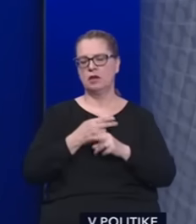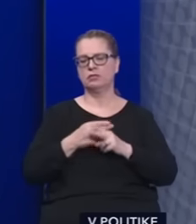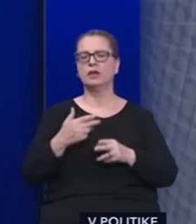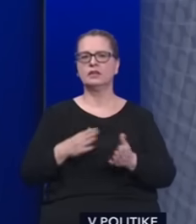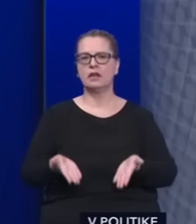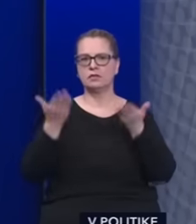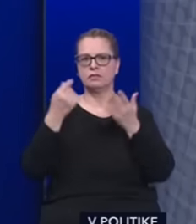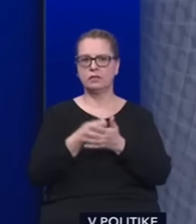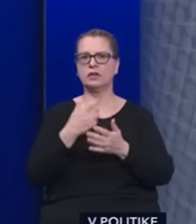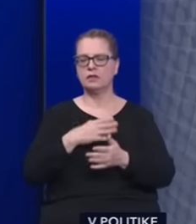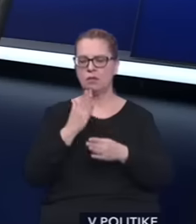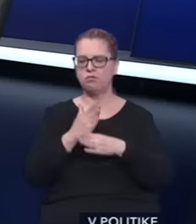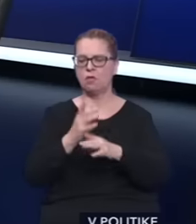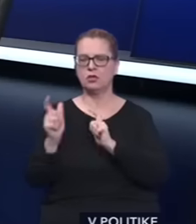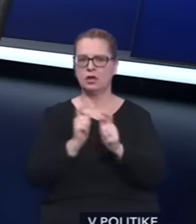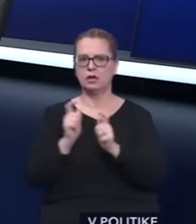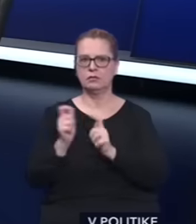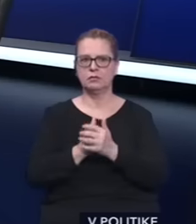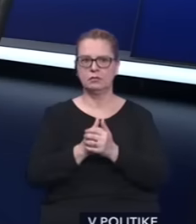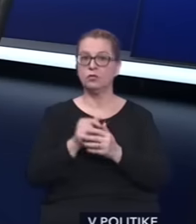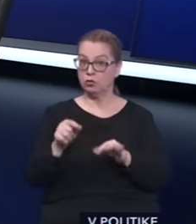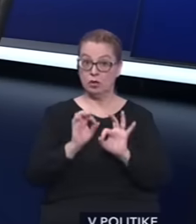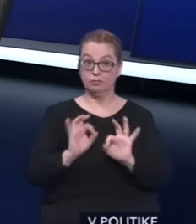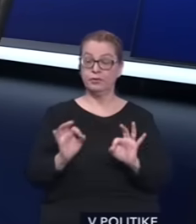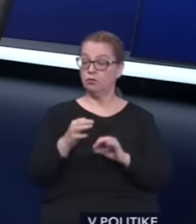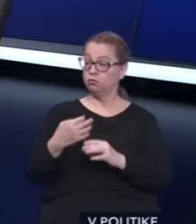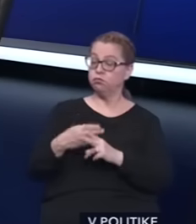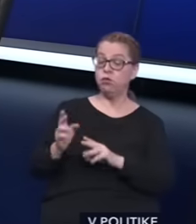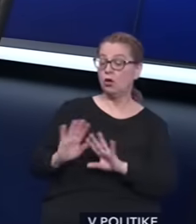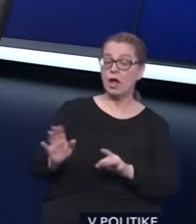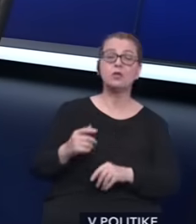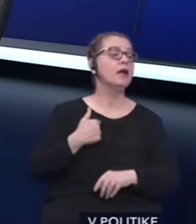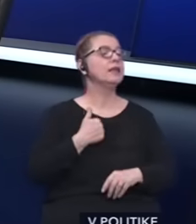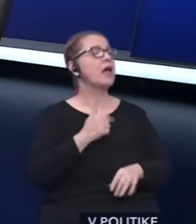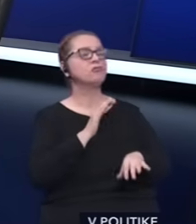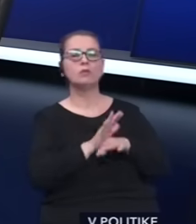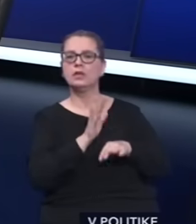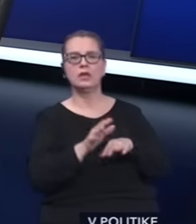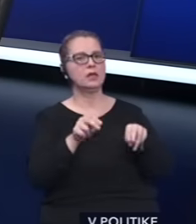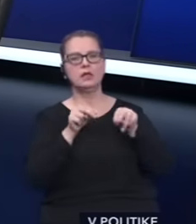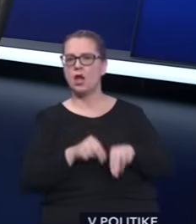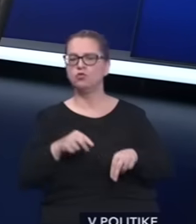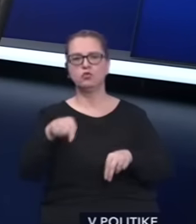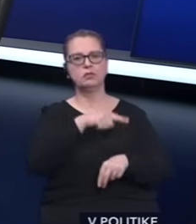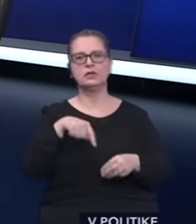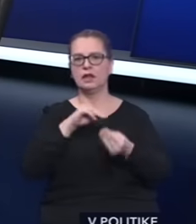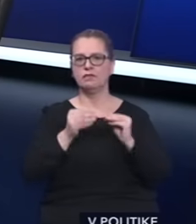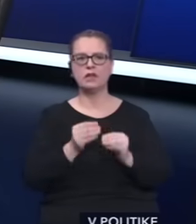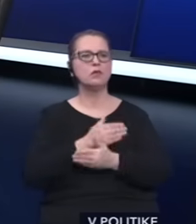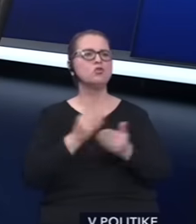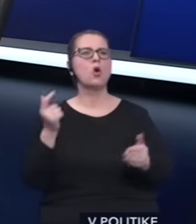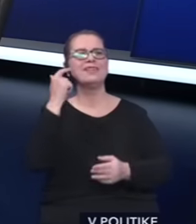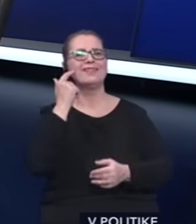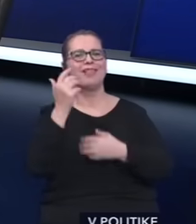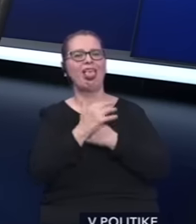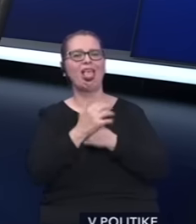chcem pomôcť hypotékami. Ja som nikdy, čo som povedal, neustúpil z tých vecí. Mnohí sa smiali z